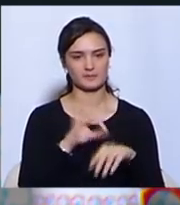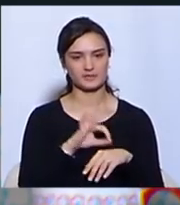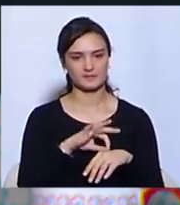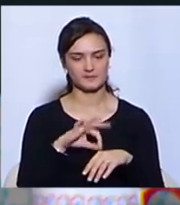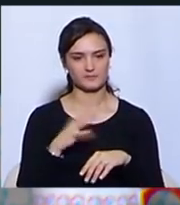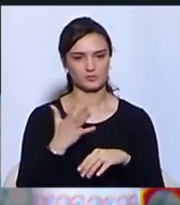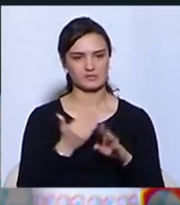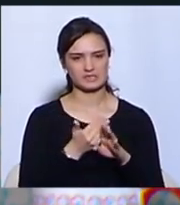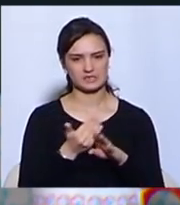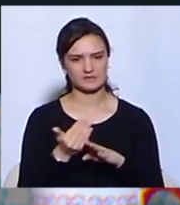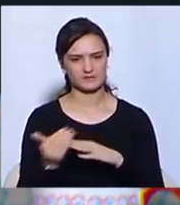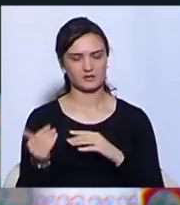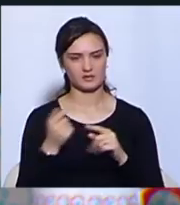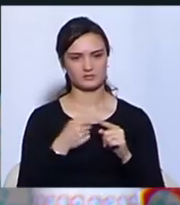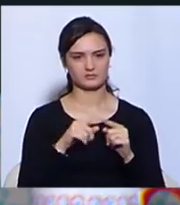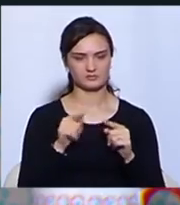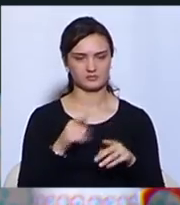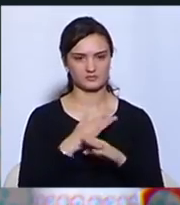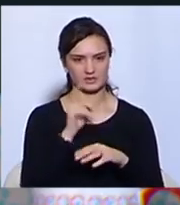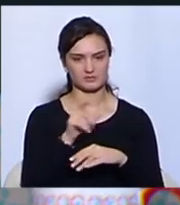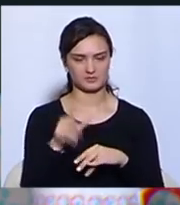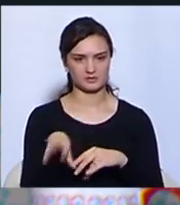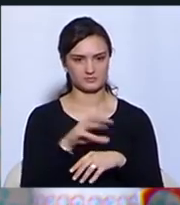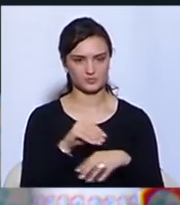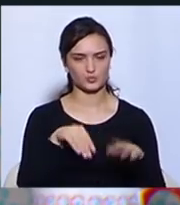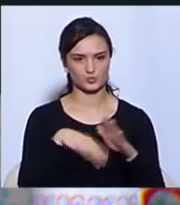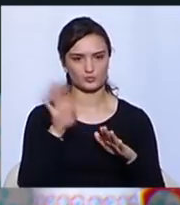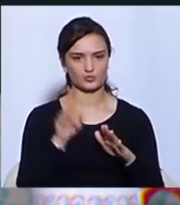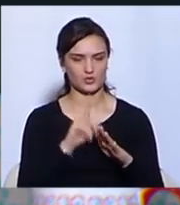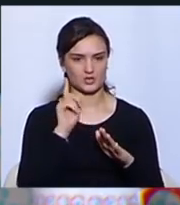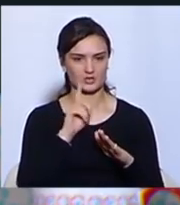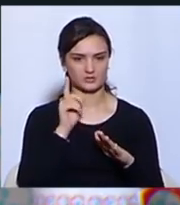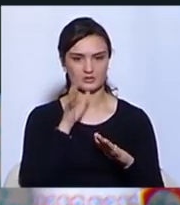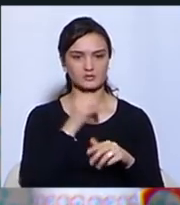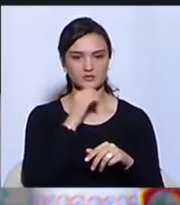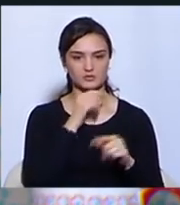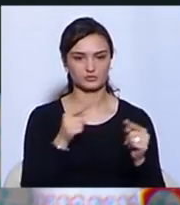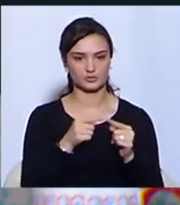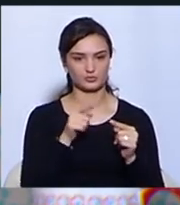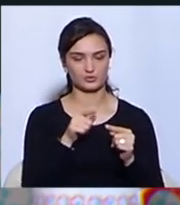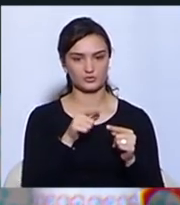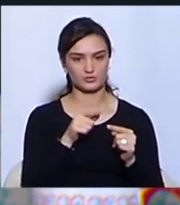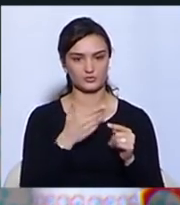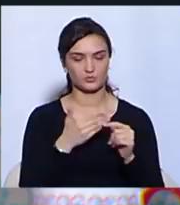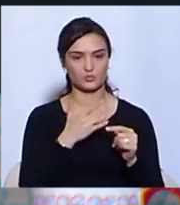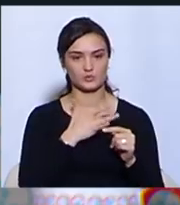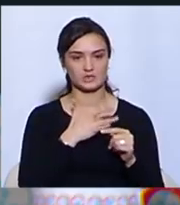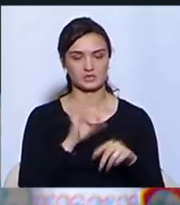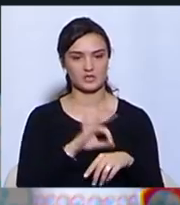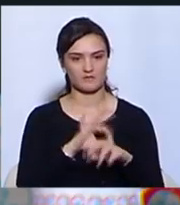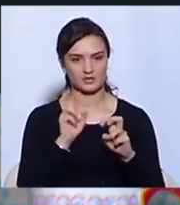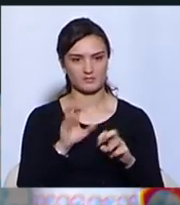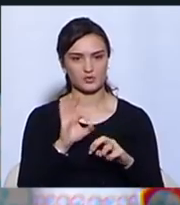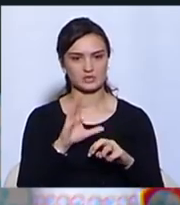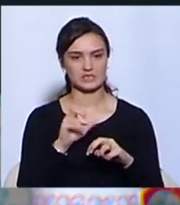რომელიც გვიან პოსტმენოპაუზაში ეპარებათ ადამიანებს, უფრო ახალგაზრდა ასაკში დაუდგეს. მხედველობაში მხოლოდ სახლა